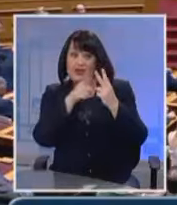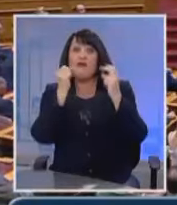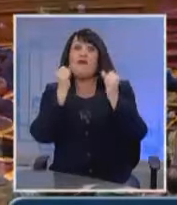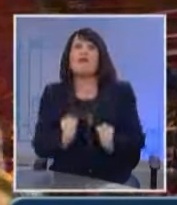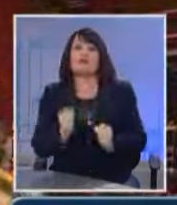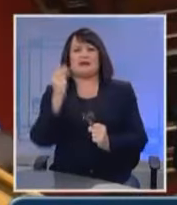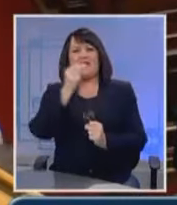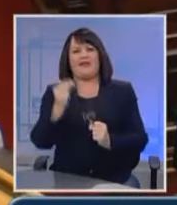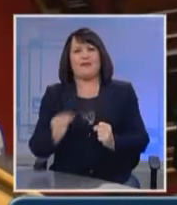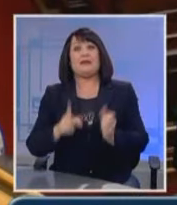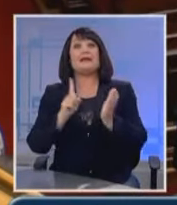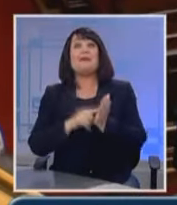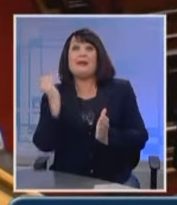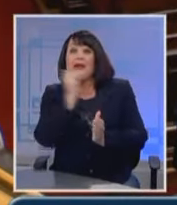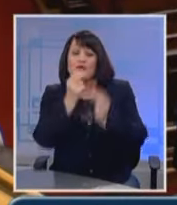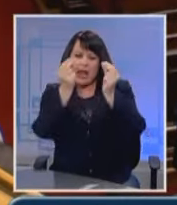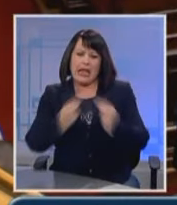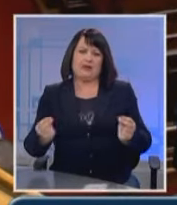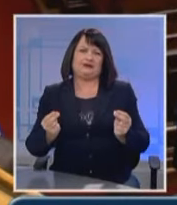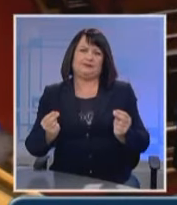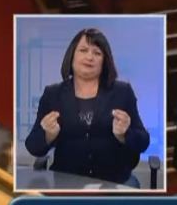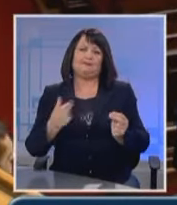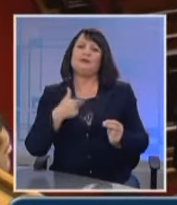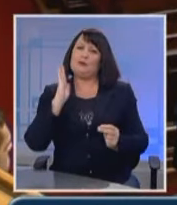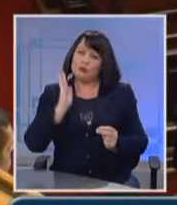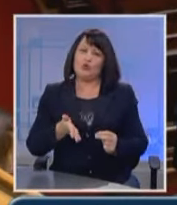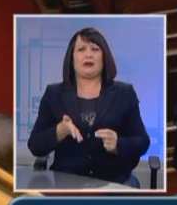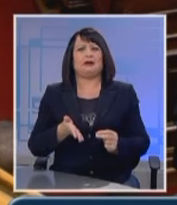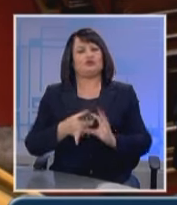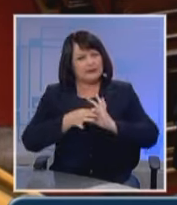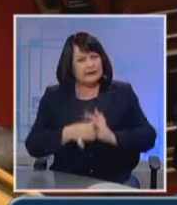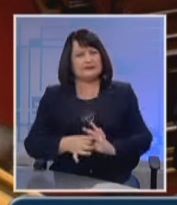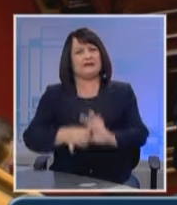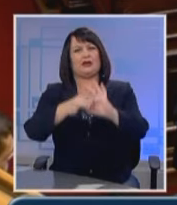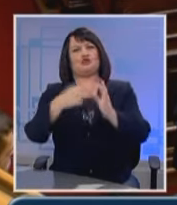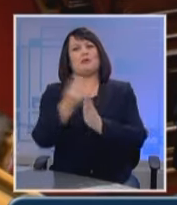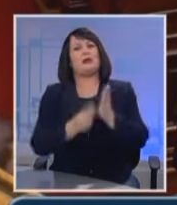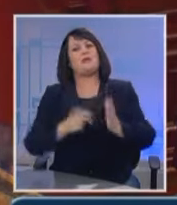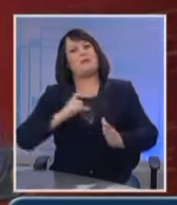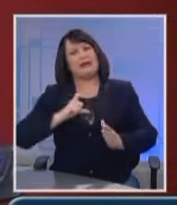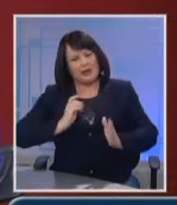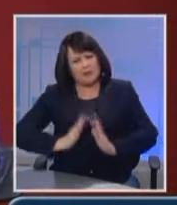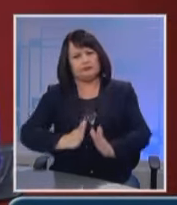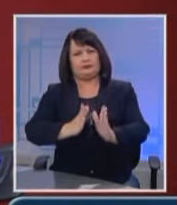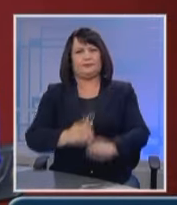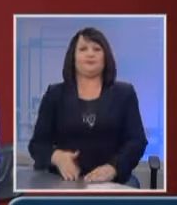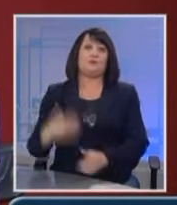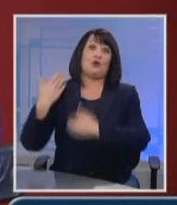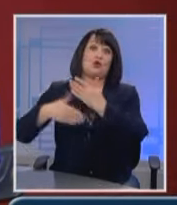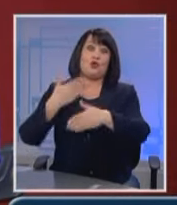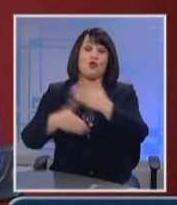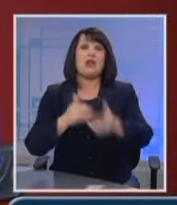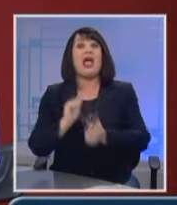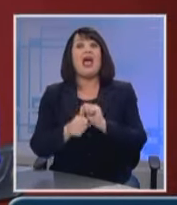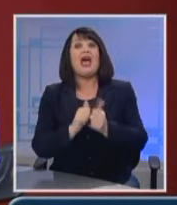ζητήματα που πρέπει να επιλύσετε άμεσα για να είμαστε σε θέση να συνεχίσουμε τον πρωταθλητισμό. Επί σειρά ετών, οι αθλητές